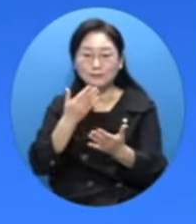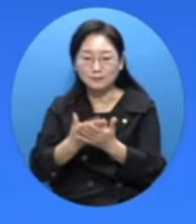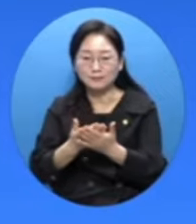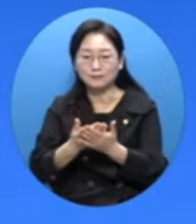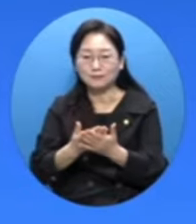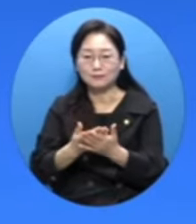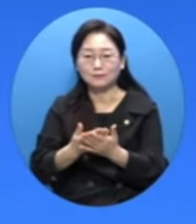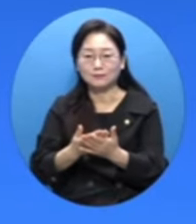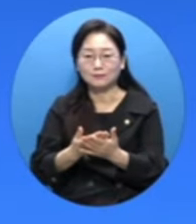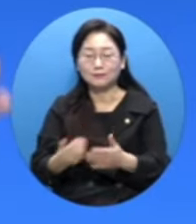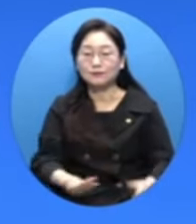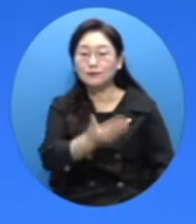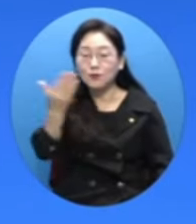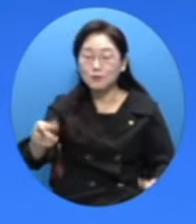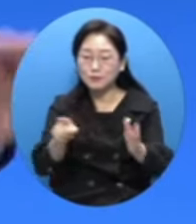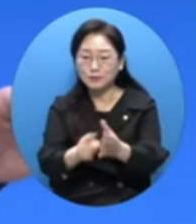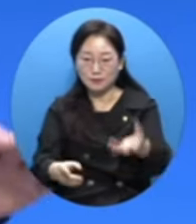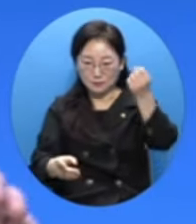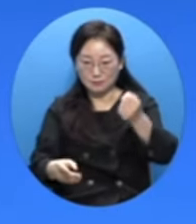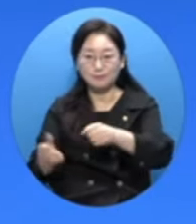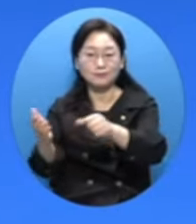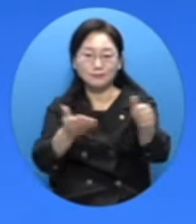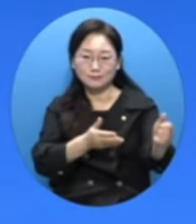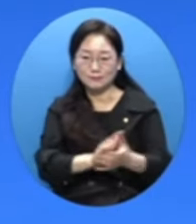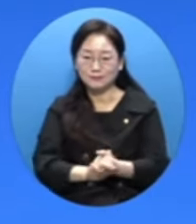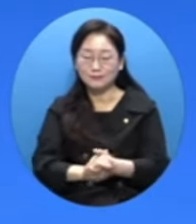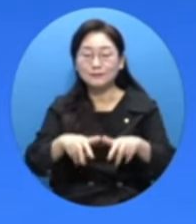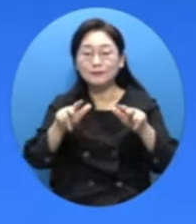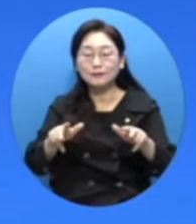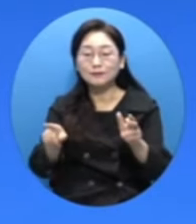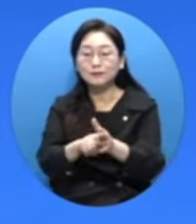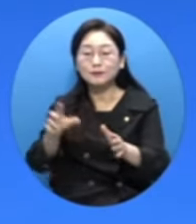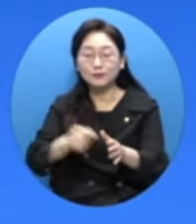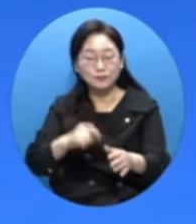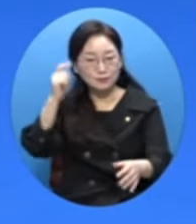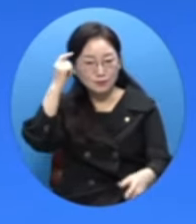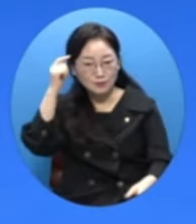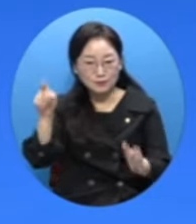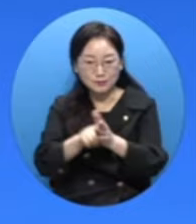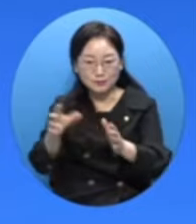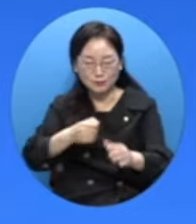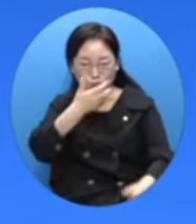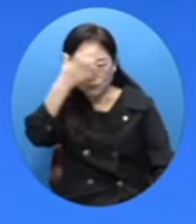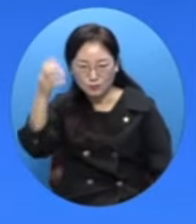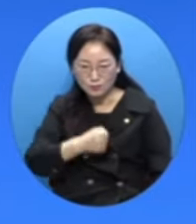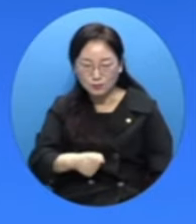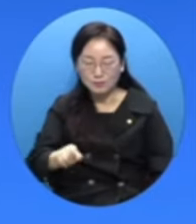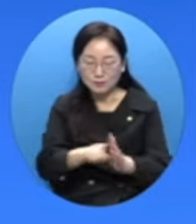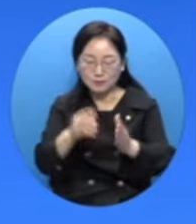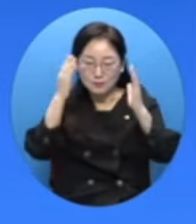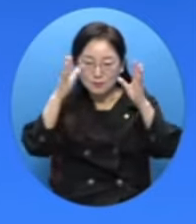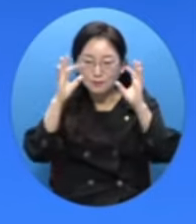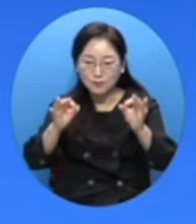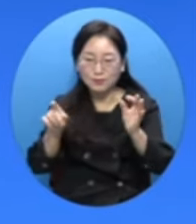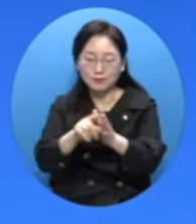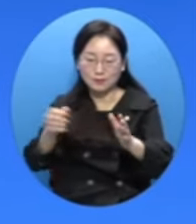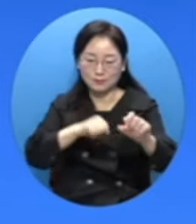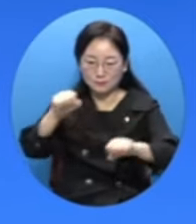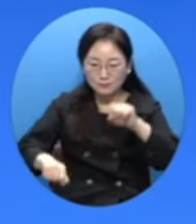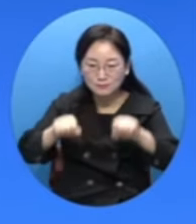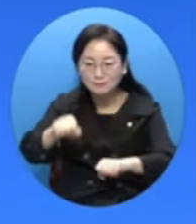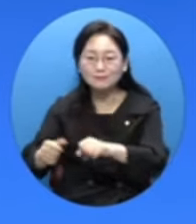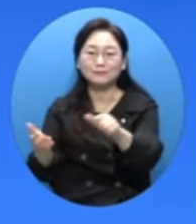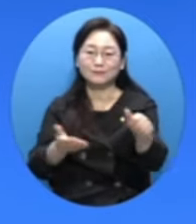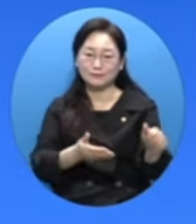주시옵소서. 여러분들은 믿음의 사람들이 되기를 바랍니다. 이제는 믿음으로 생각하고 믿음으로 꿈꾸고 믿음으로 바라보고 믿음으로 행하시길